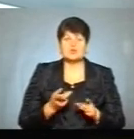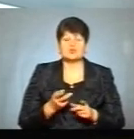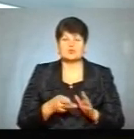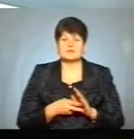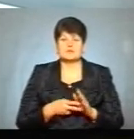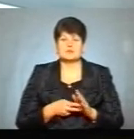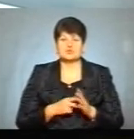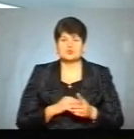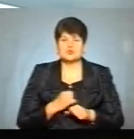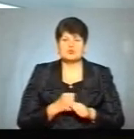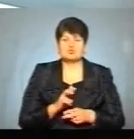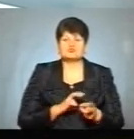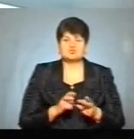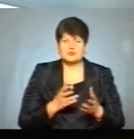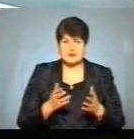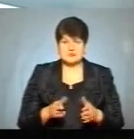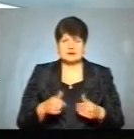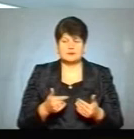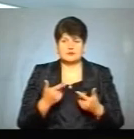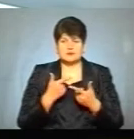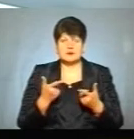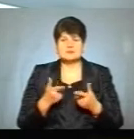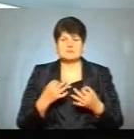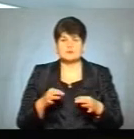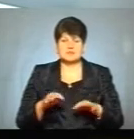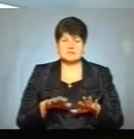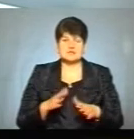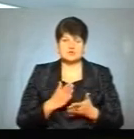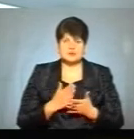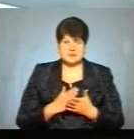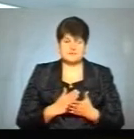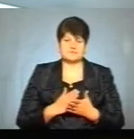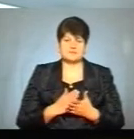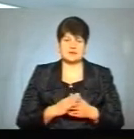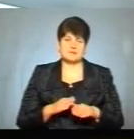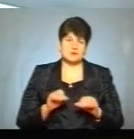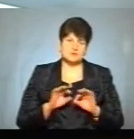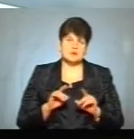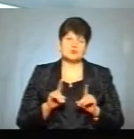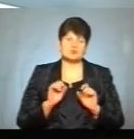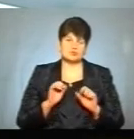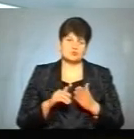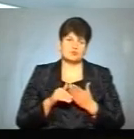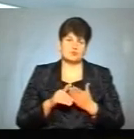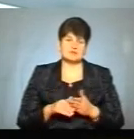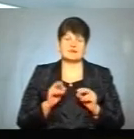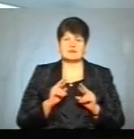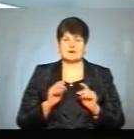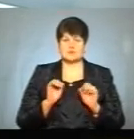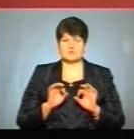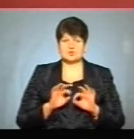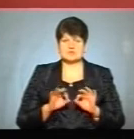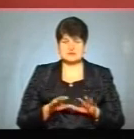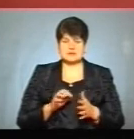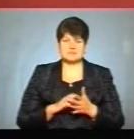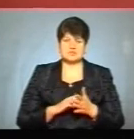шукати. Ми даємо інформацію про ті вакансії, які є, ми розповідаємо про те, що ми можемо їм допомогти, яким чином ми можемо розказати про